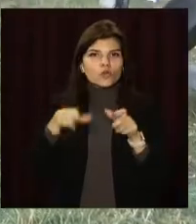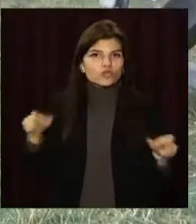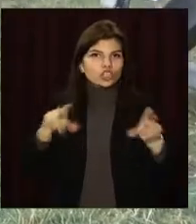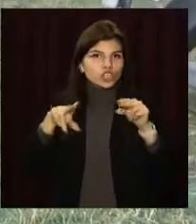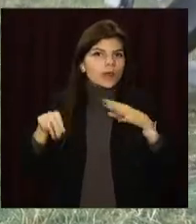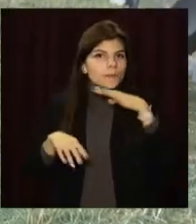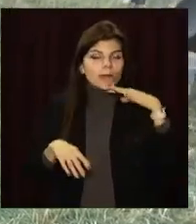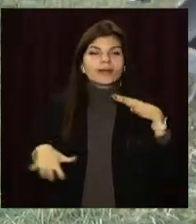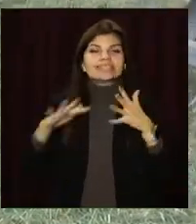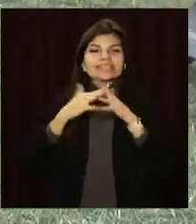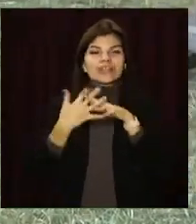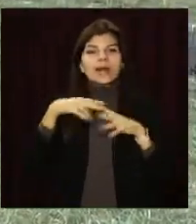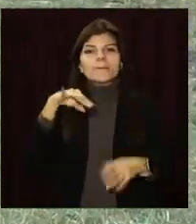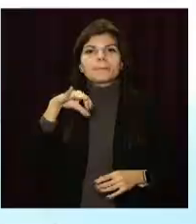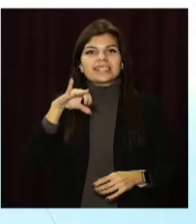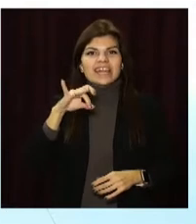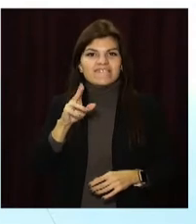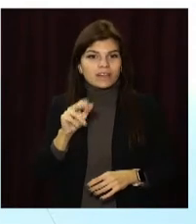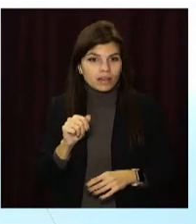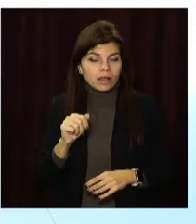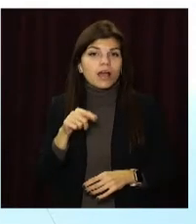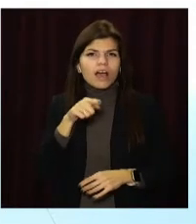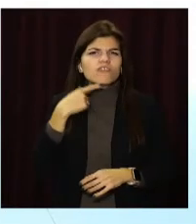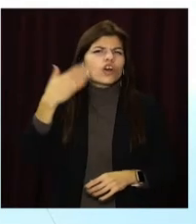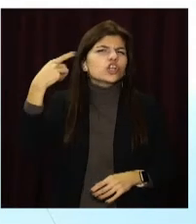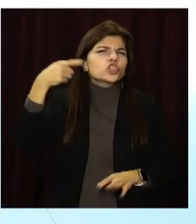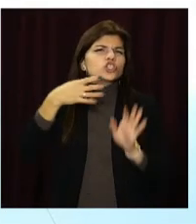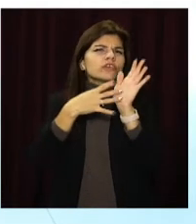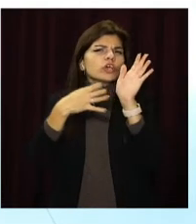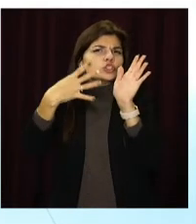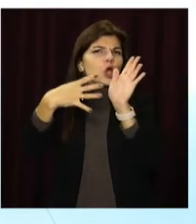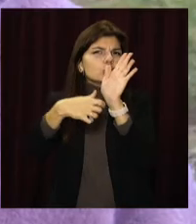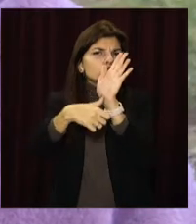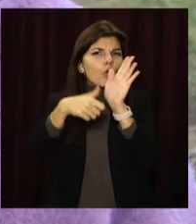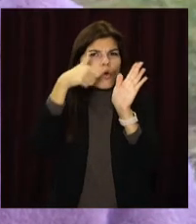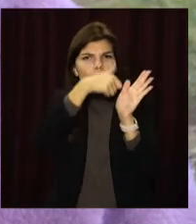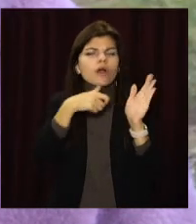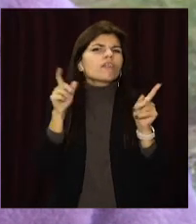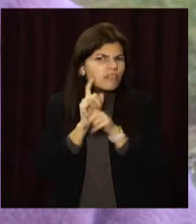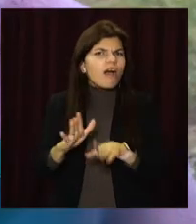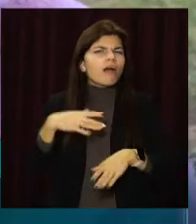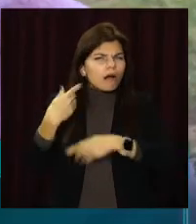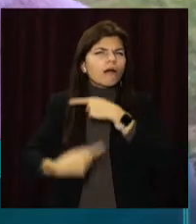Жителі Писарівки згадують, лелеки гніздяться в них ще з 1946-го. По традиціям